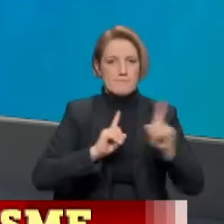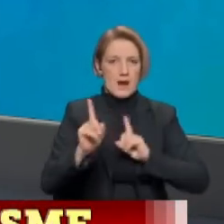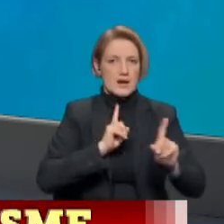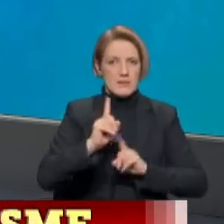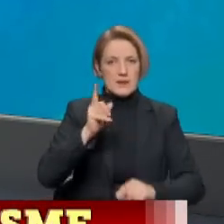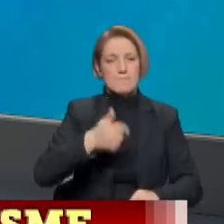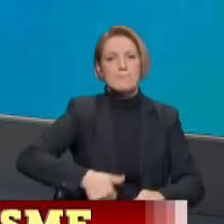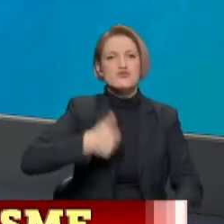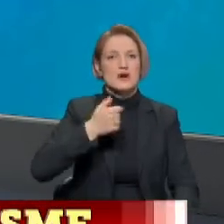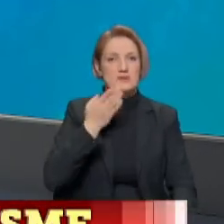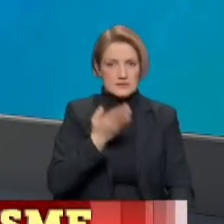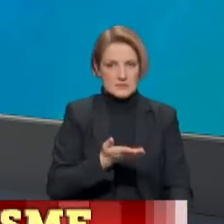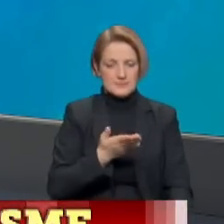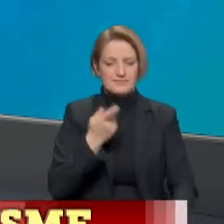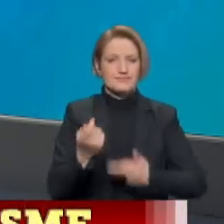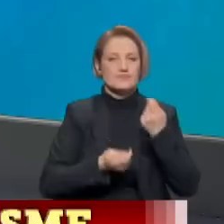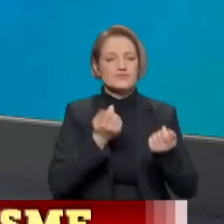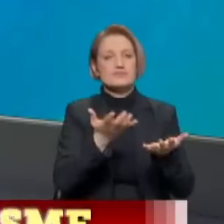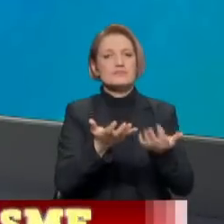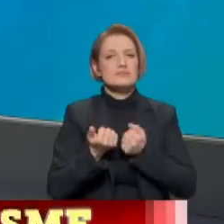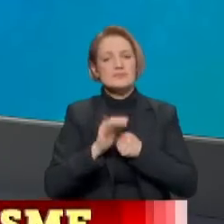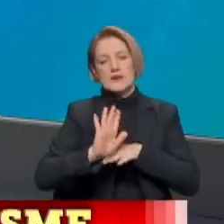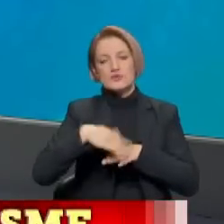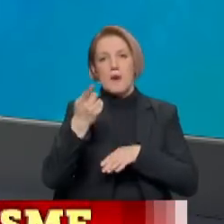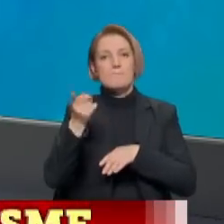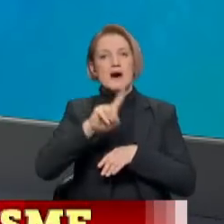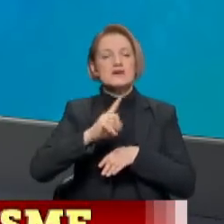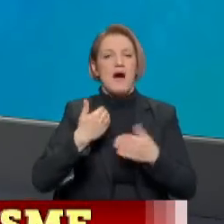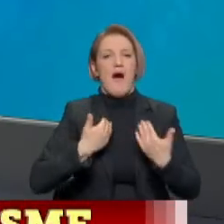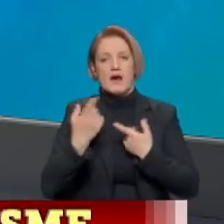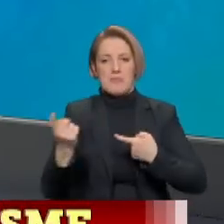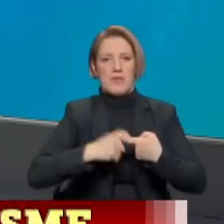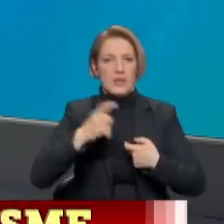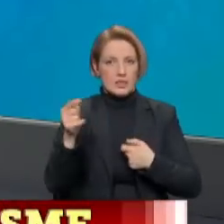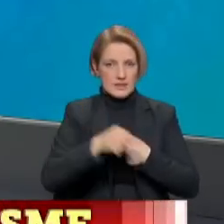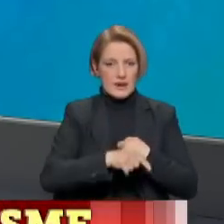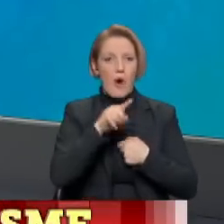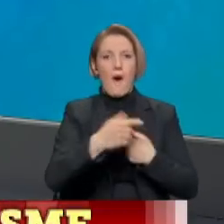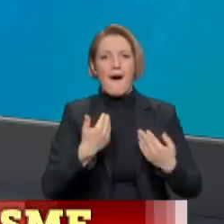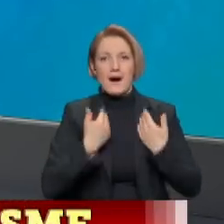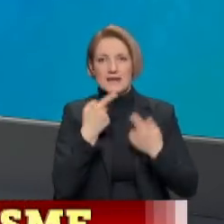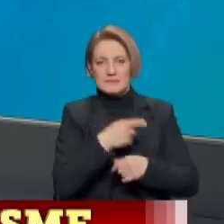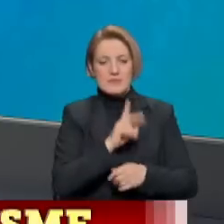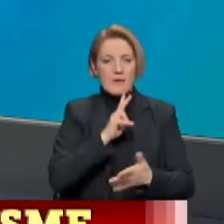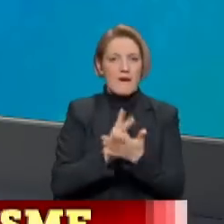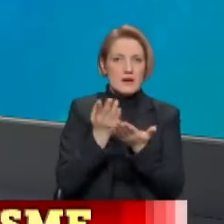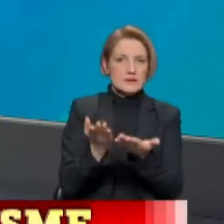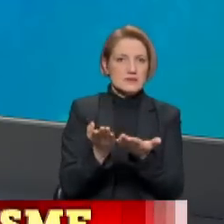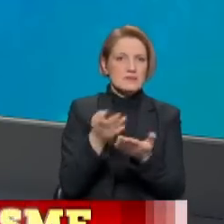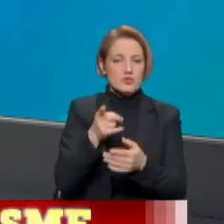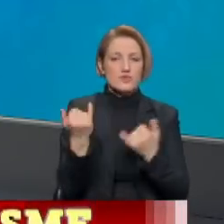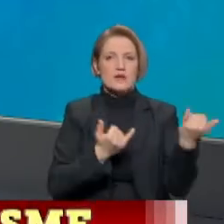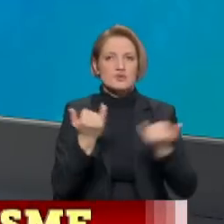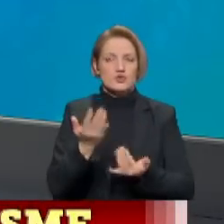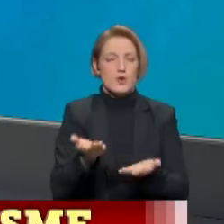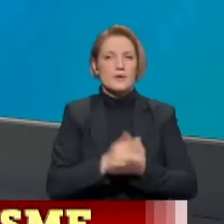mahkemenin başkanı görevden alındıktan sonra yerine başka bir hakim geldi ve o hakim ve kararı, işte bu